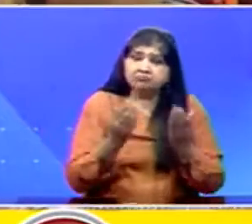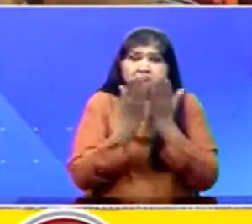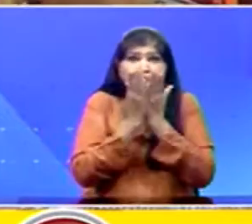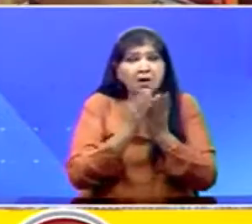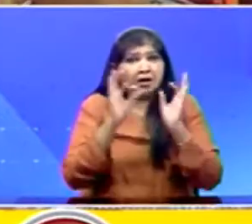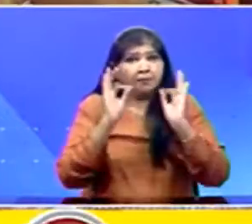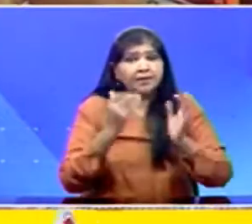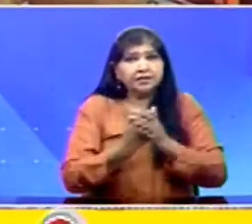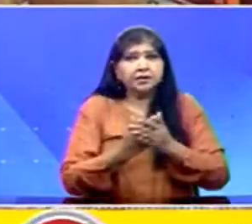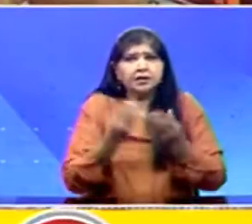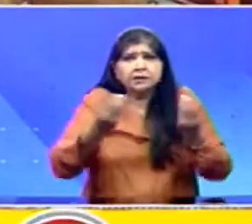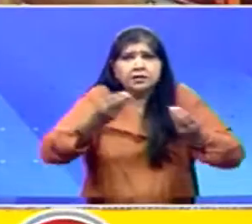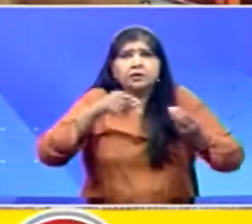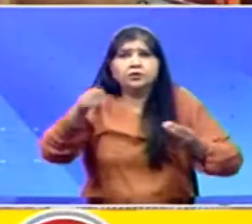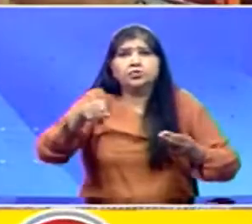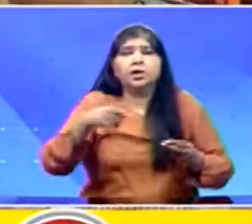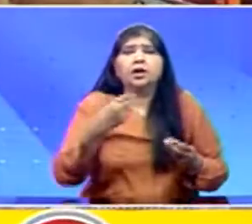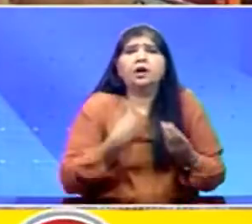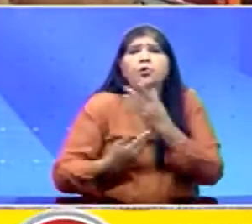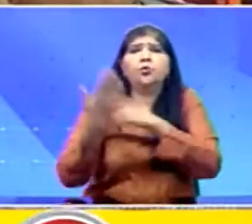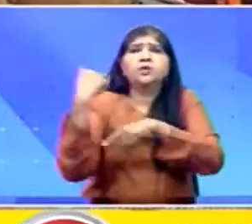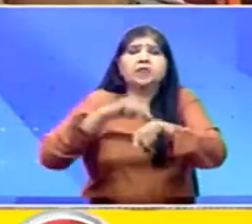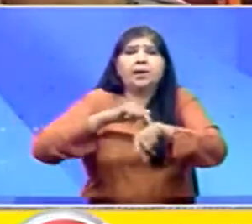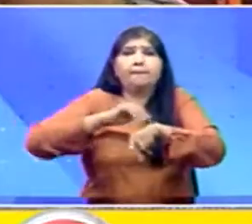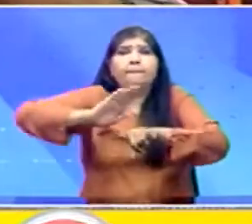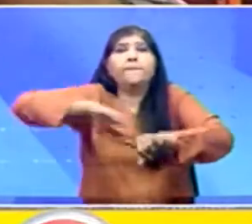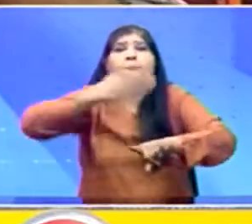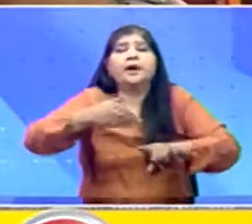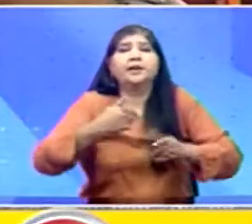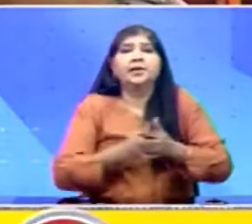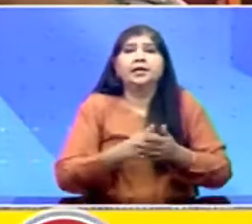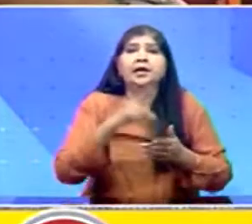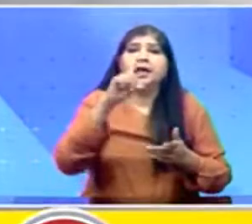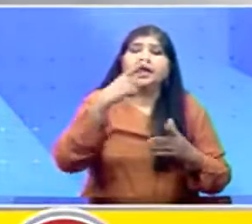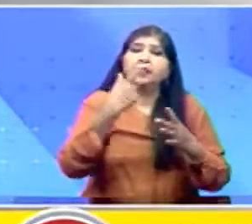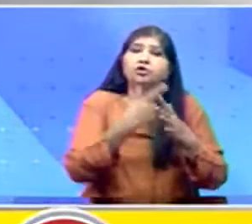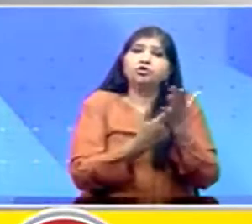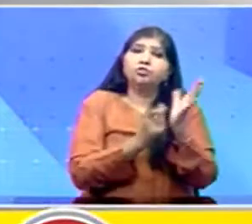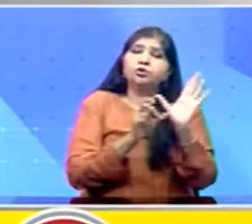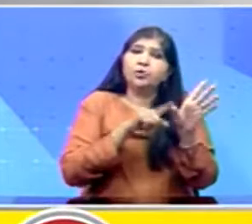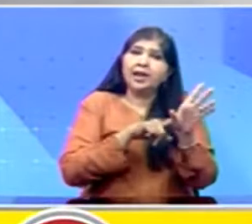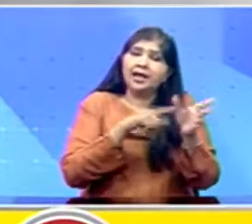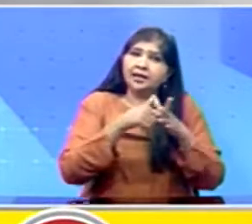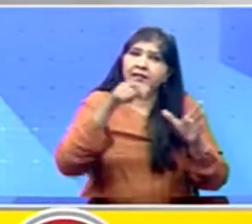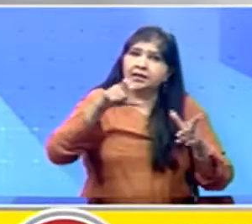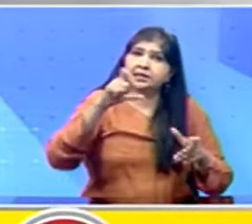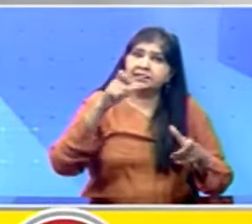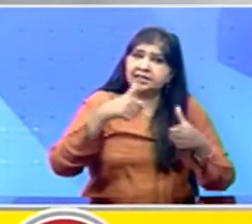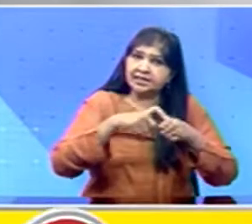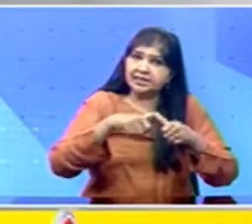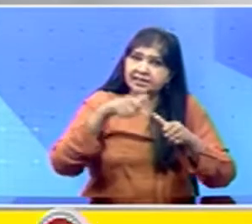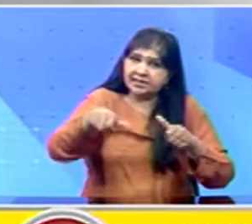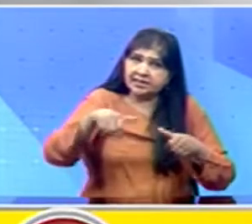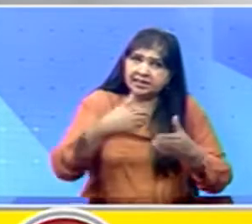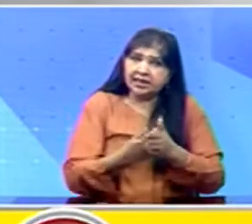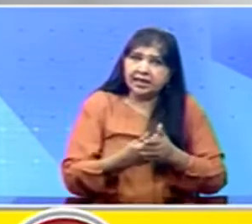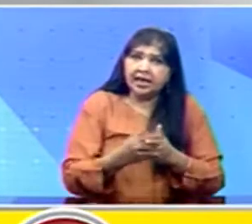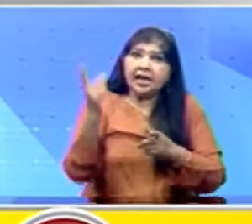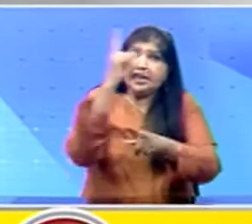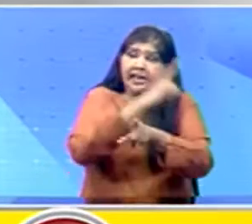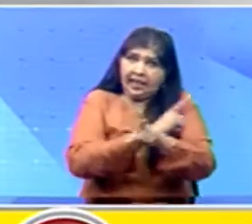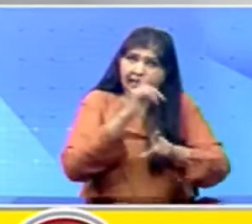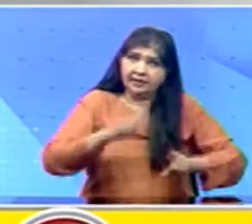संयोग से अब से कुछ दिन बाद एक जुलाई को चार्टर अकॉंटन्स डेख है